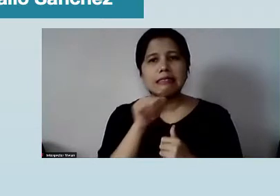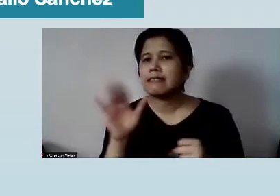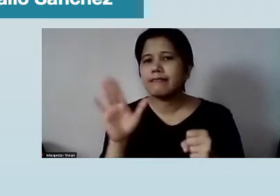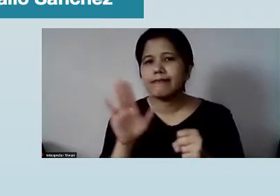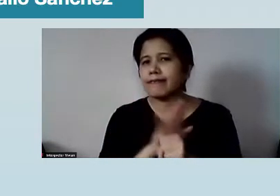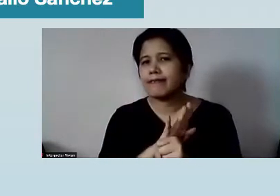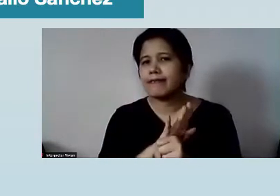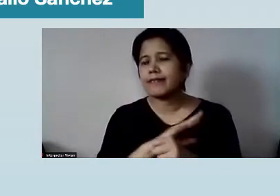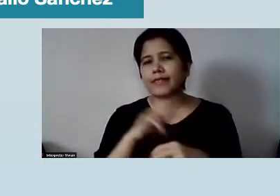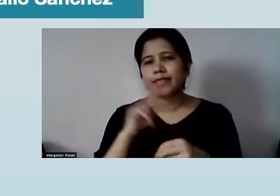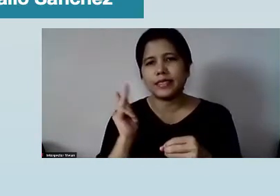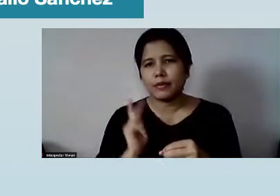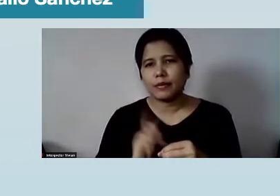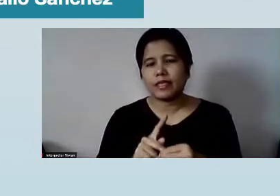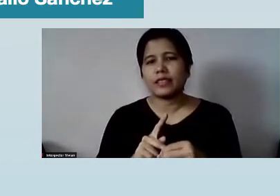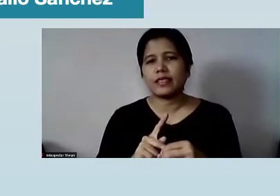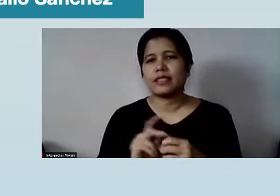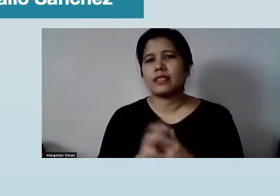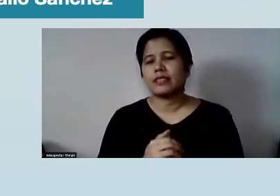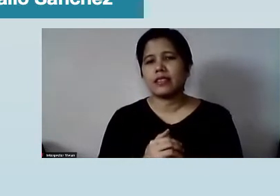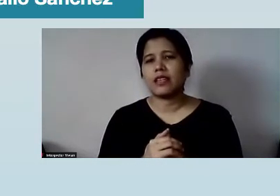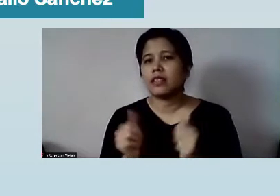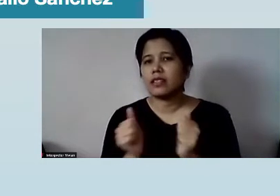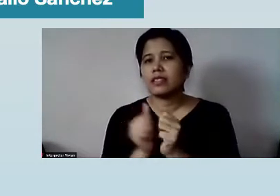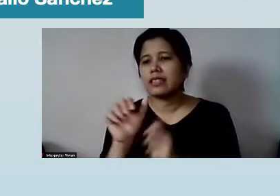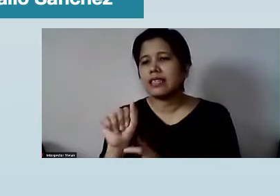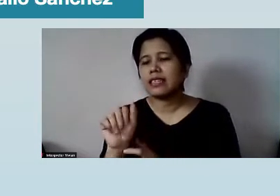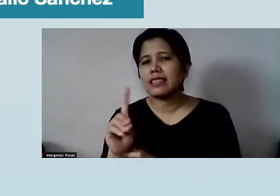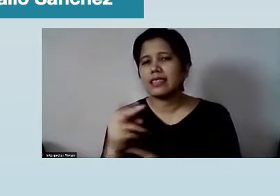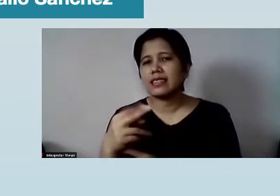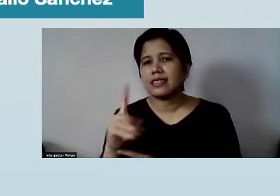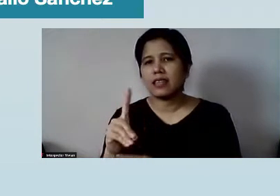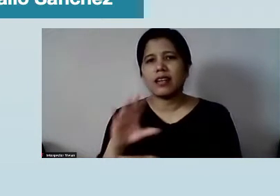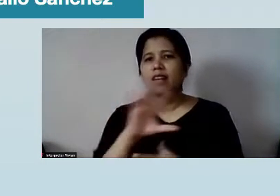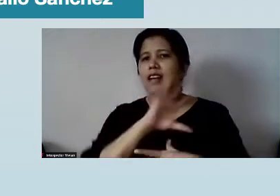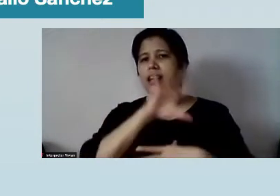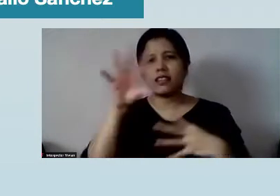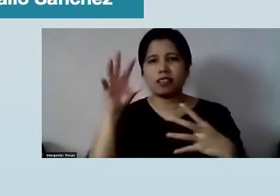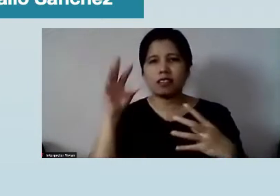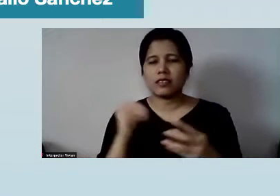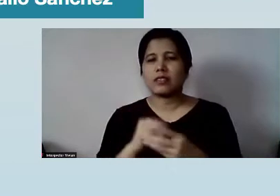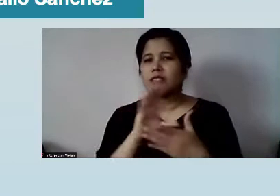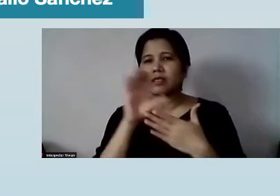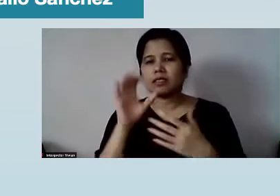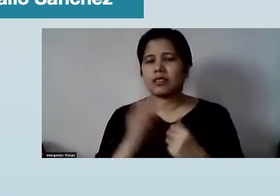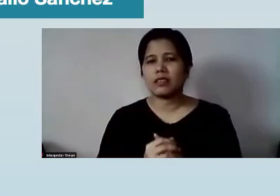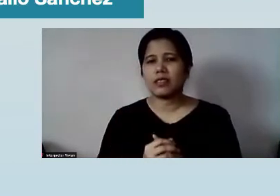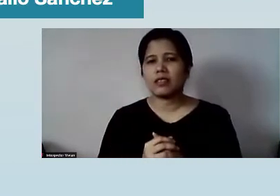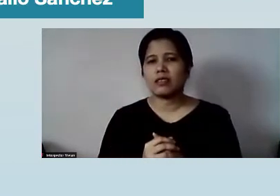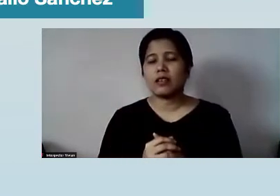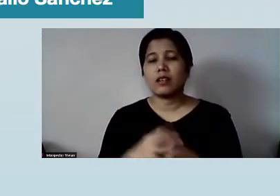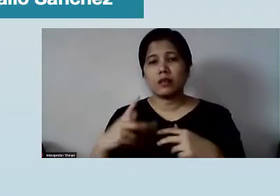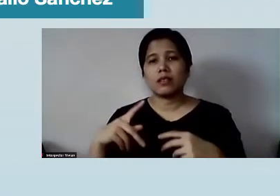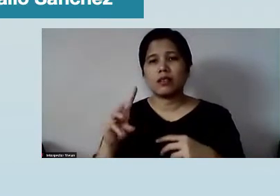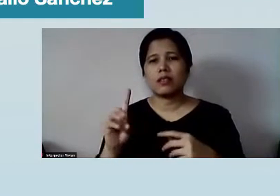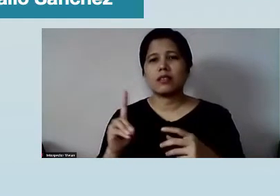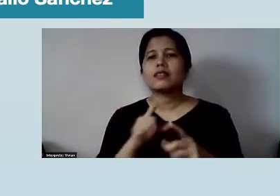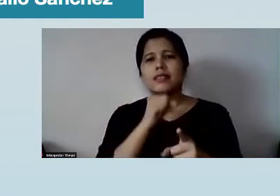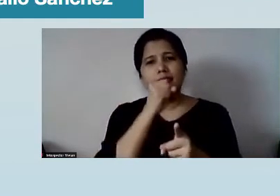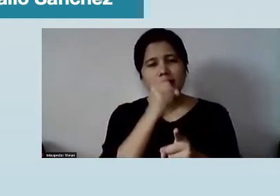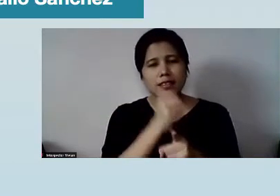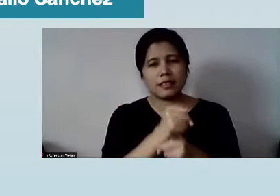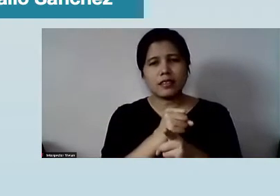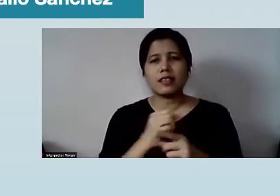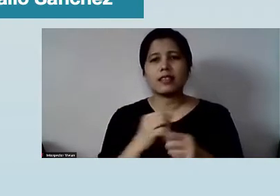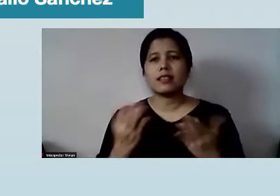participation sa mga persons with ADHD and sa kabuuan persons with disabilities. Kasi kinagarantiyahan po yan